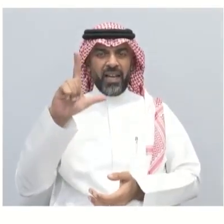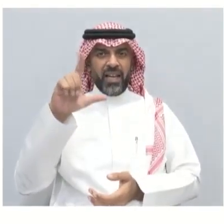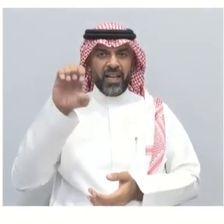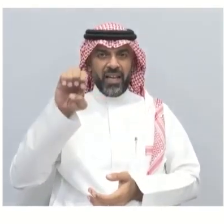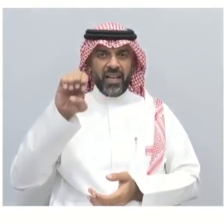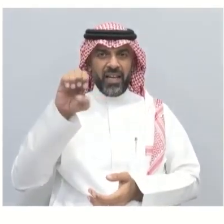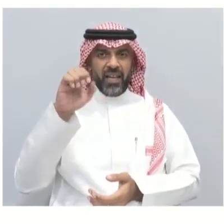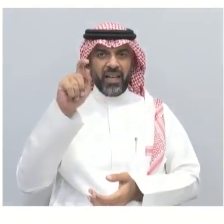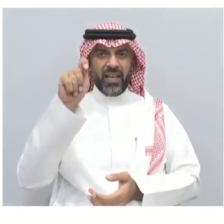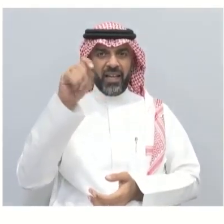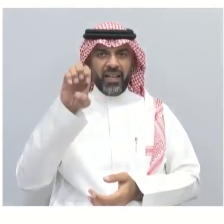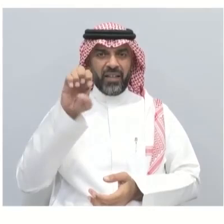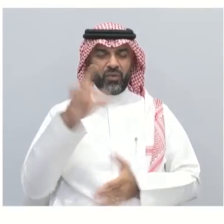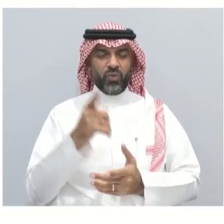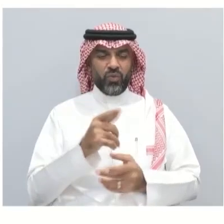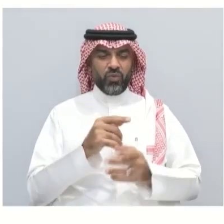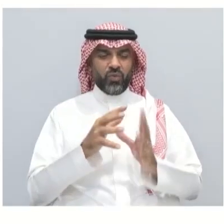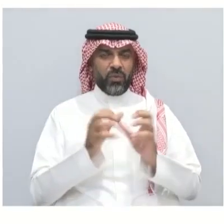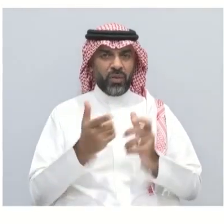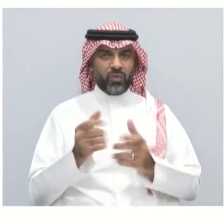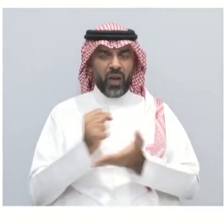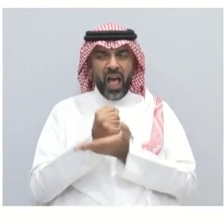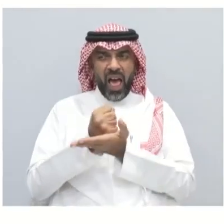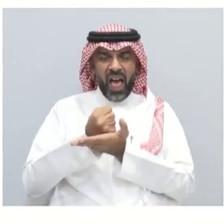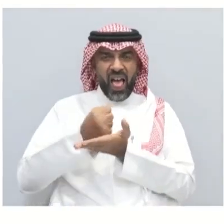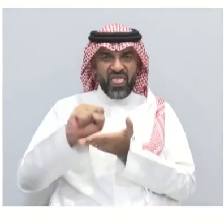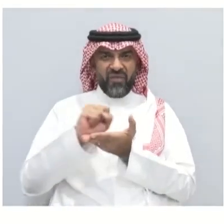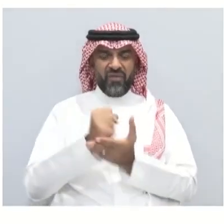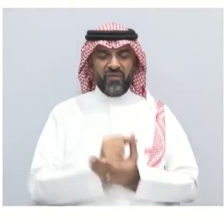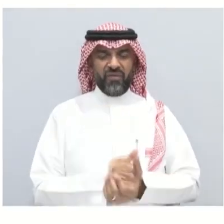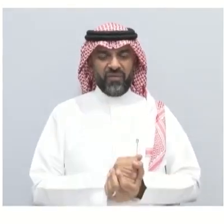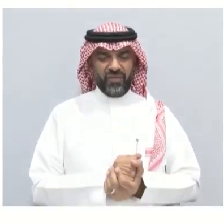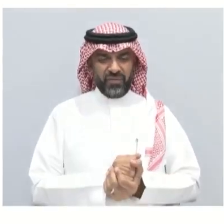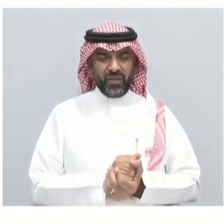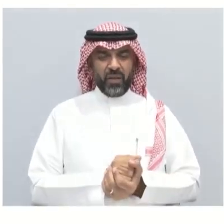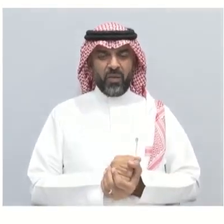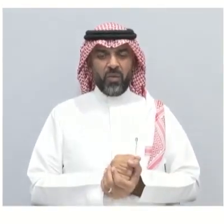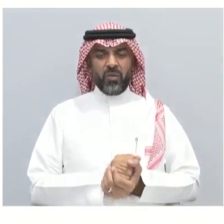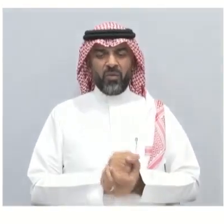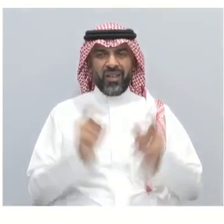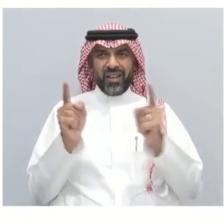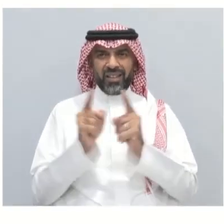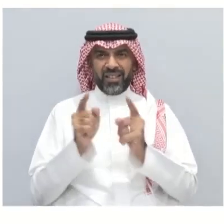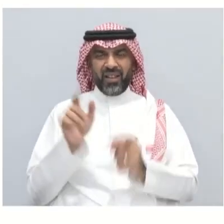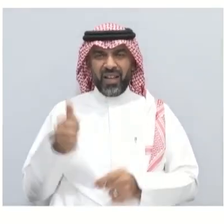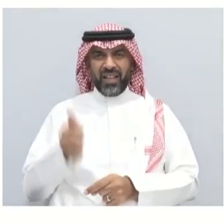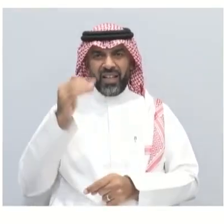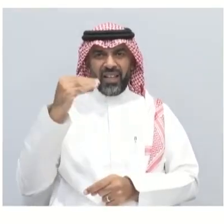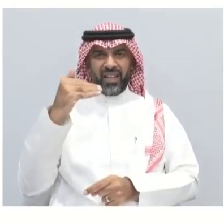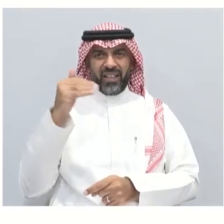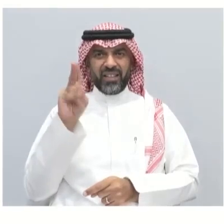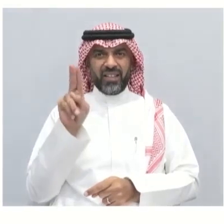ديليت احسنتم يقصد بها حذف النص المحدد واختصارات المفاتيح ما هو مصطلحها